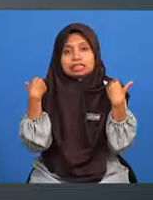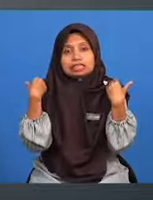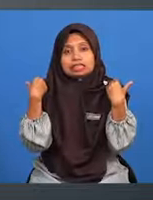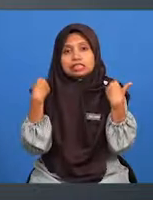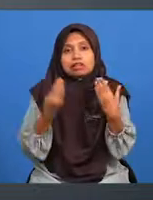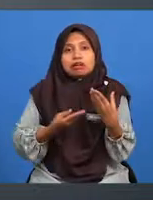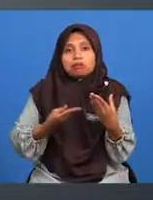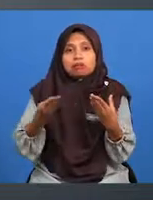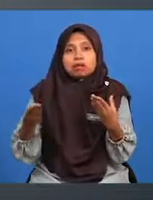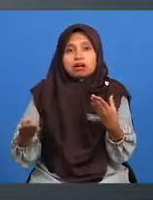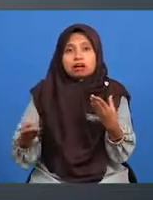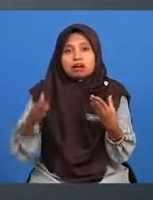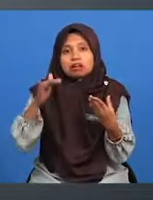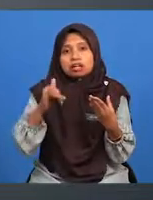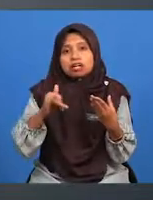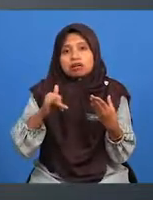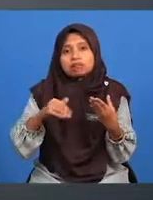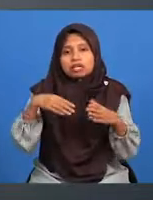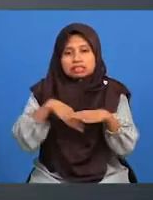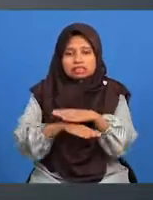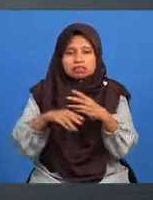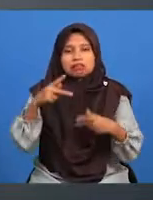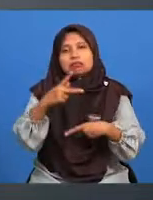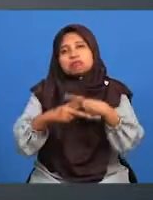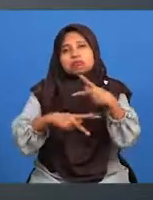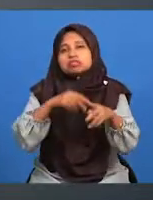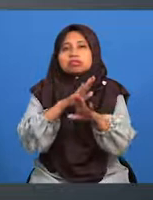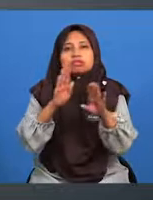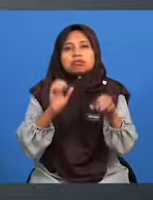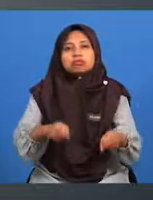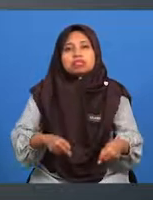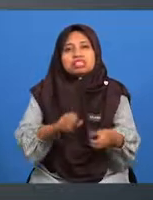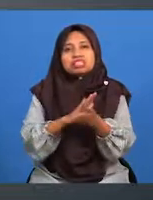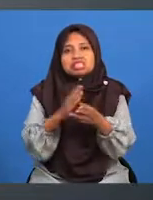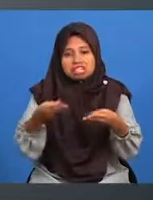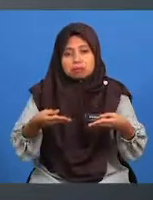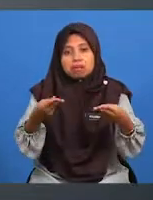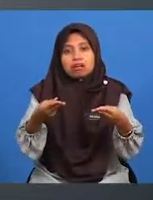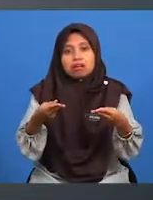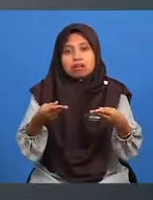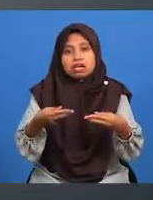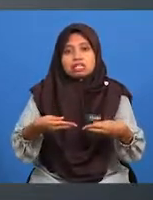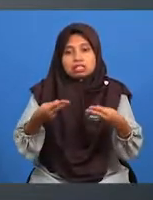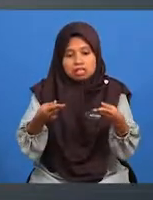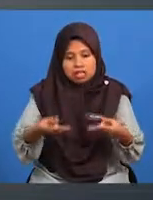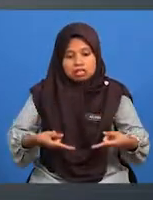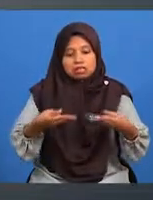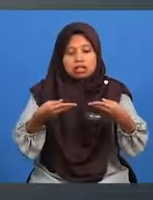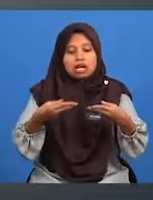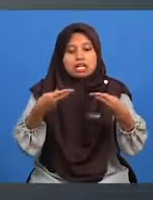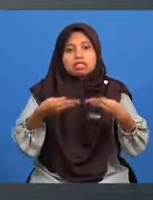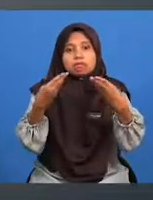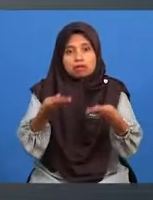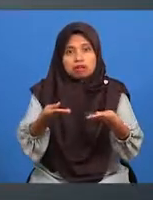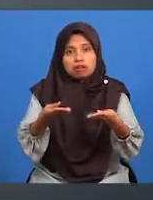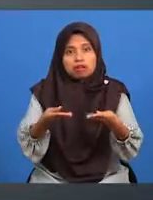hendak dibuat atau masih dalam proses pembuatan tidak boleh dihibahkan. Syarat kedua,